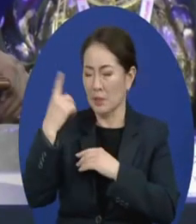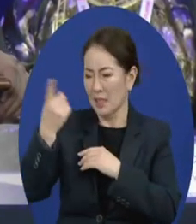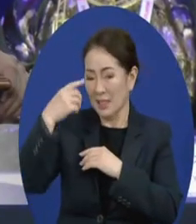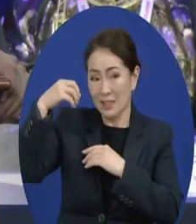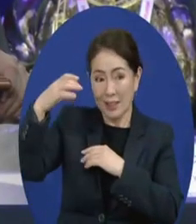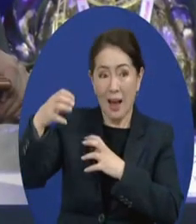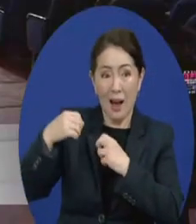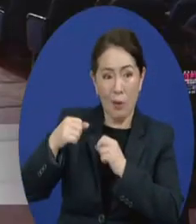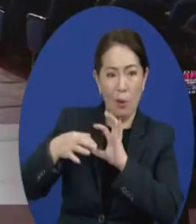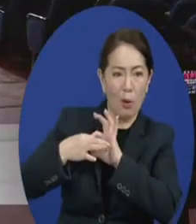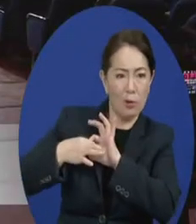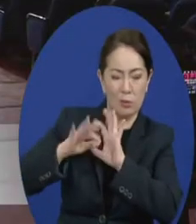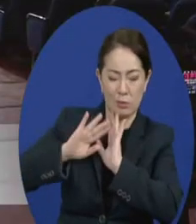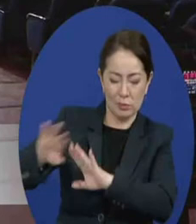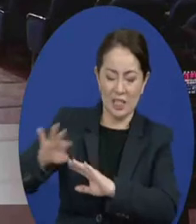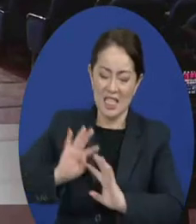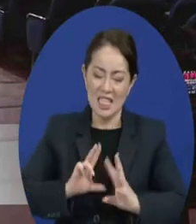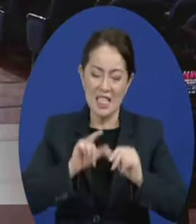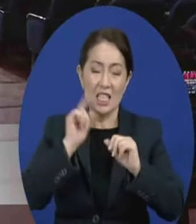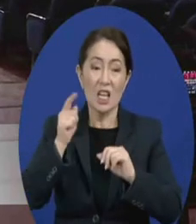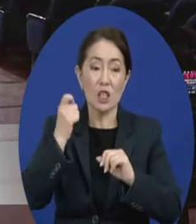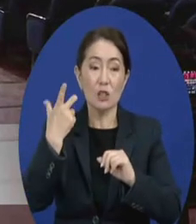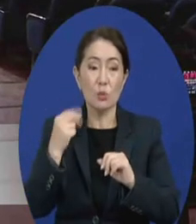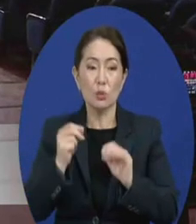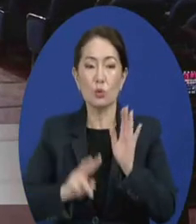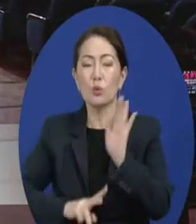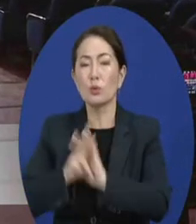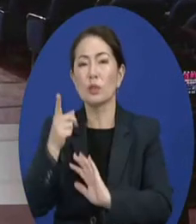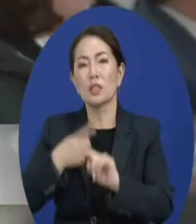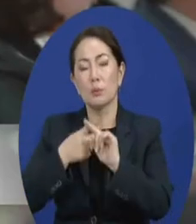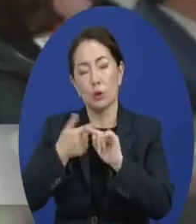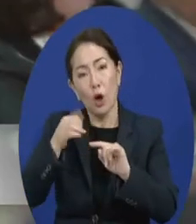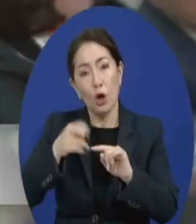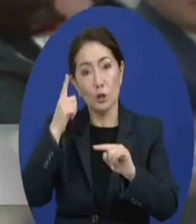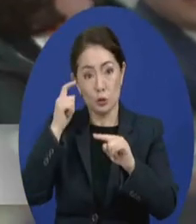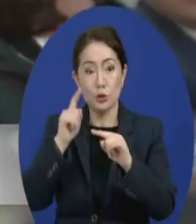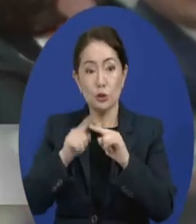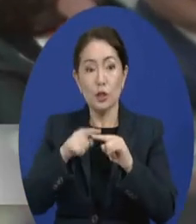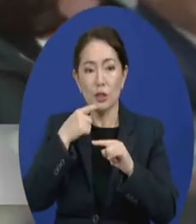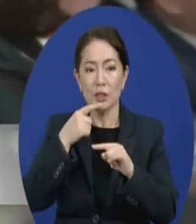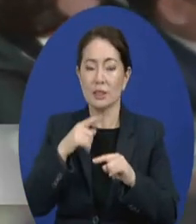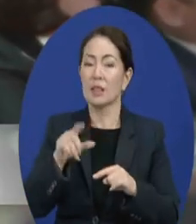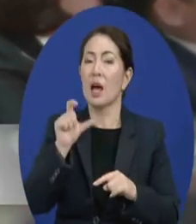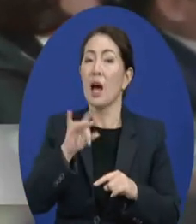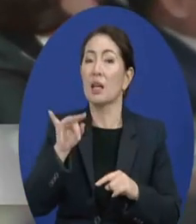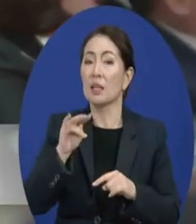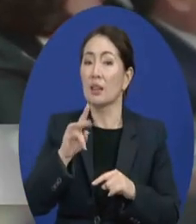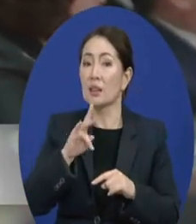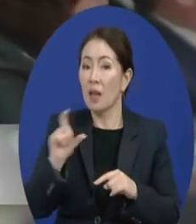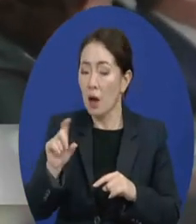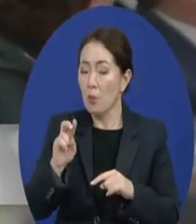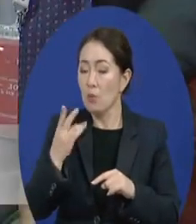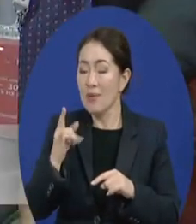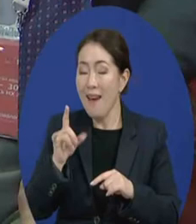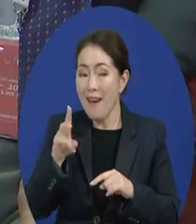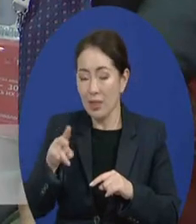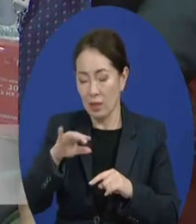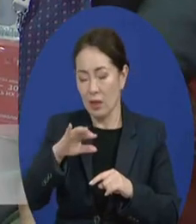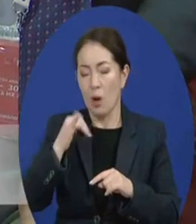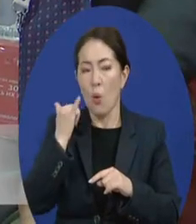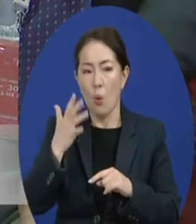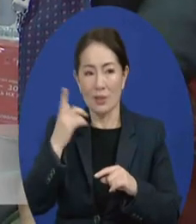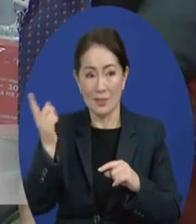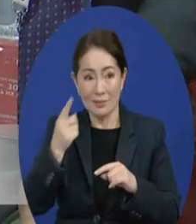гарахын тулд сэргээгдэх эрчим хүчний хүүсрийг нэмэгдүүлэх нь гол зорилго хэвээр байна. Эрдэнэ бүрэнгийн усан цахилгаан станц, Эгийн голын усан